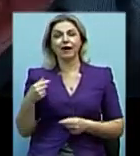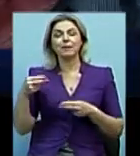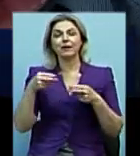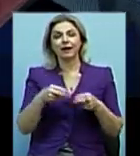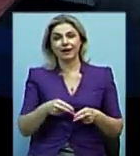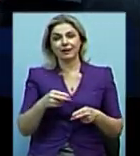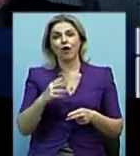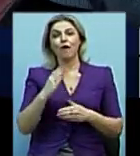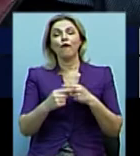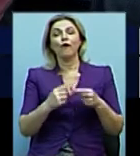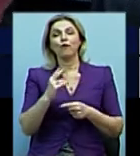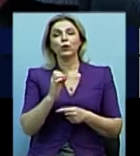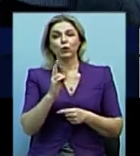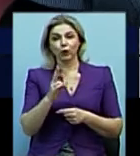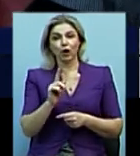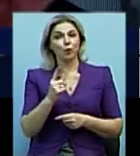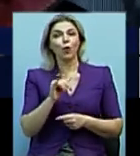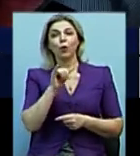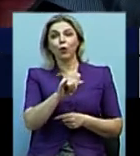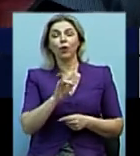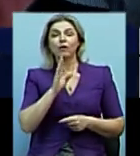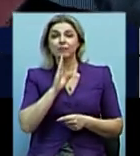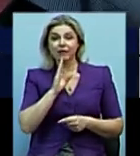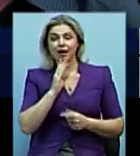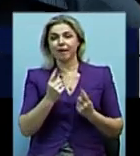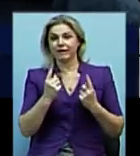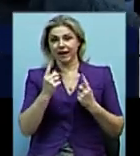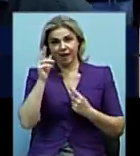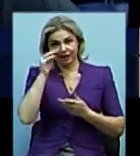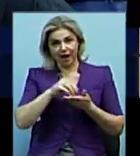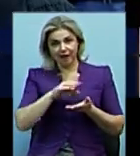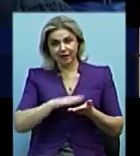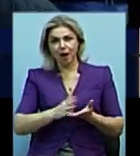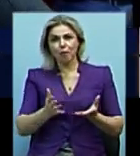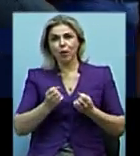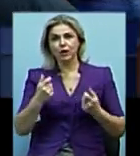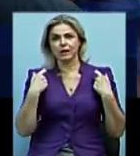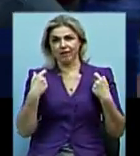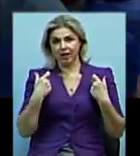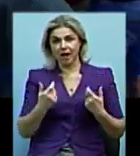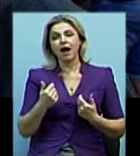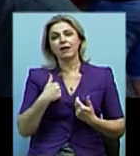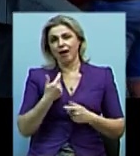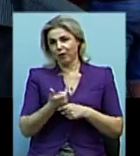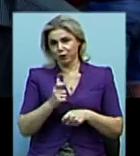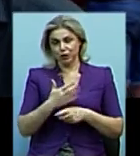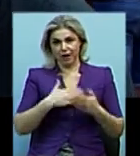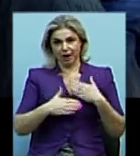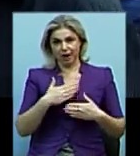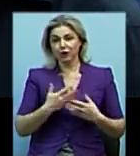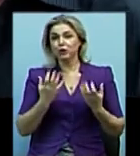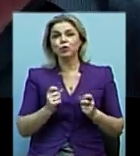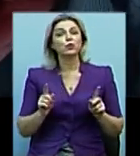Я приїхав сюди по онуку, тому що в неї сьогодні дуже велика дата. Вона отримала звання. Я за неї дуже радий. Ну що вам ще